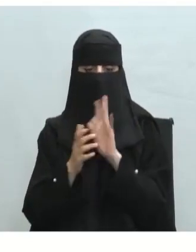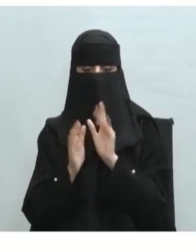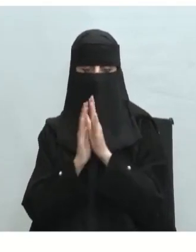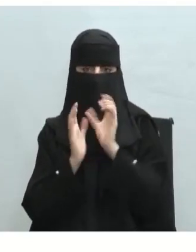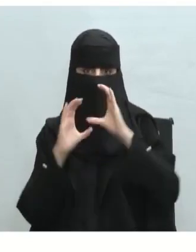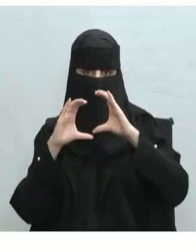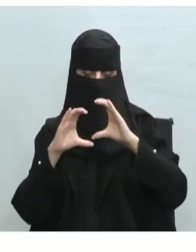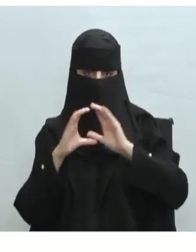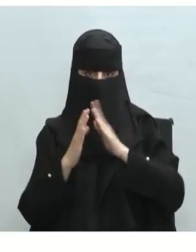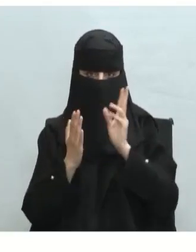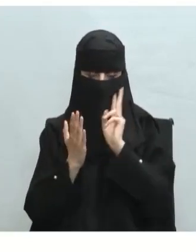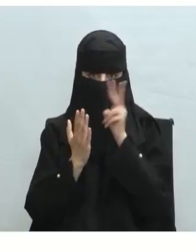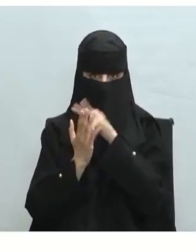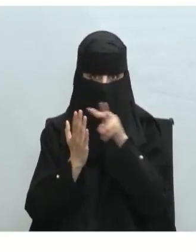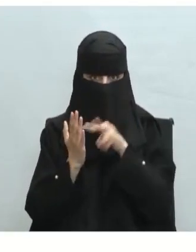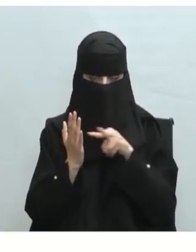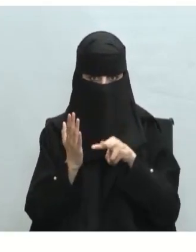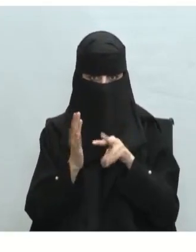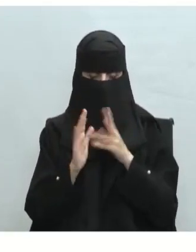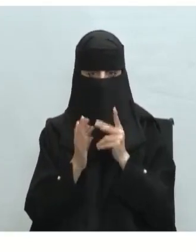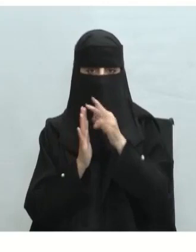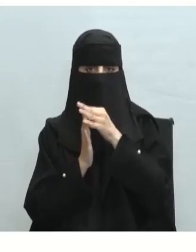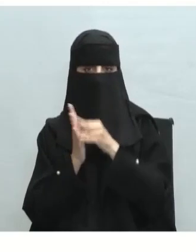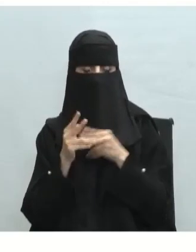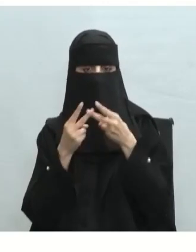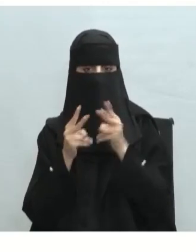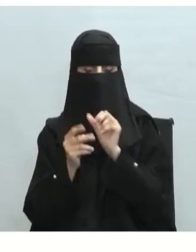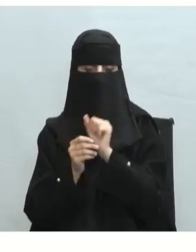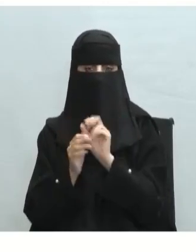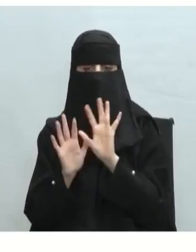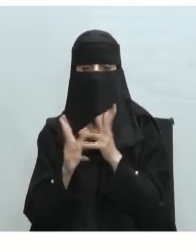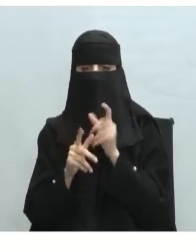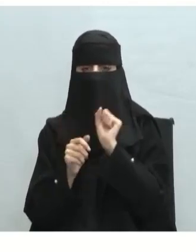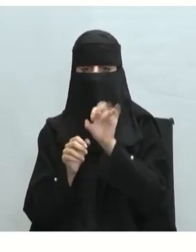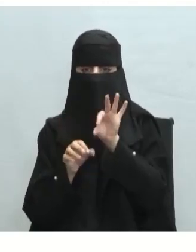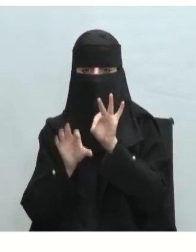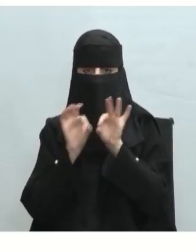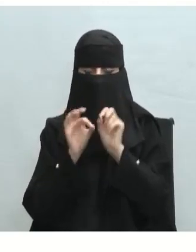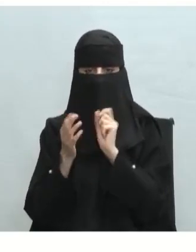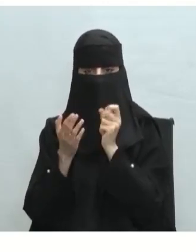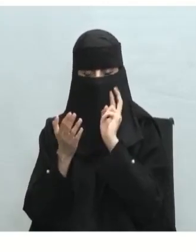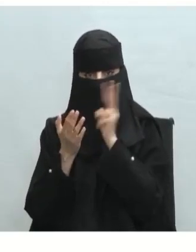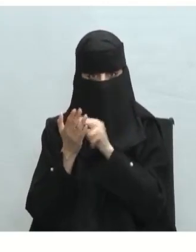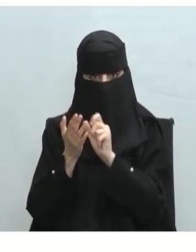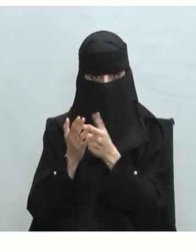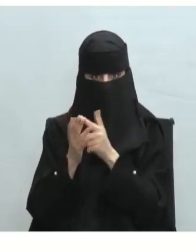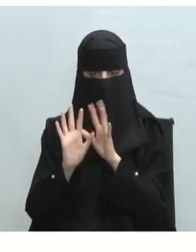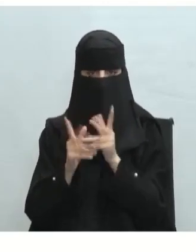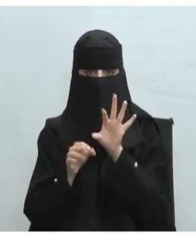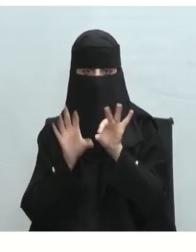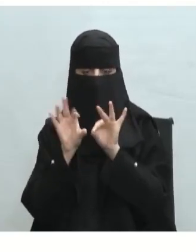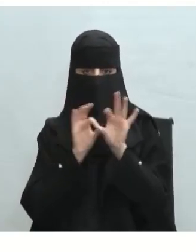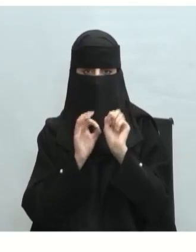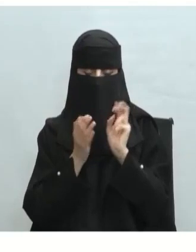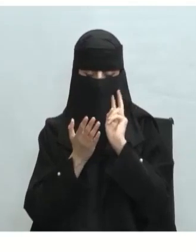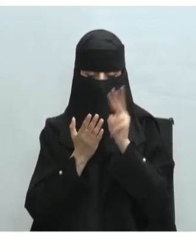المعرفيه مقاله افتتاحيه لاحدى الصحف اليوميه ما الذي يصنف بانه في القراءه السريعه ما الذي يدخل في